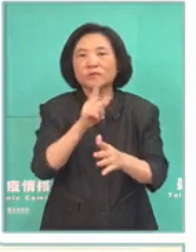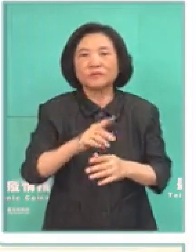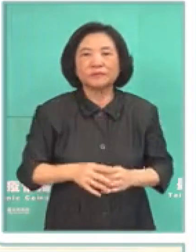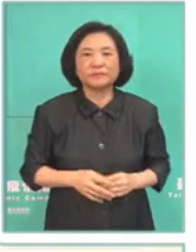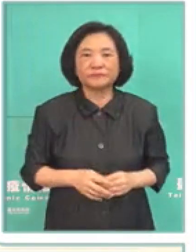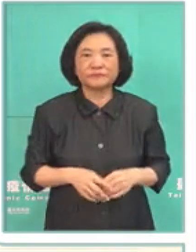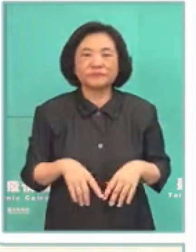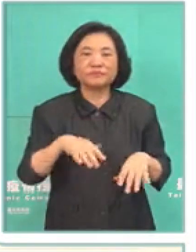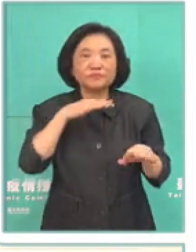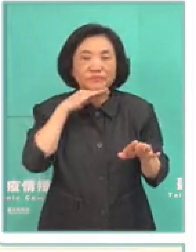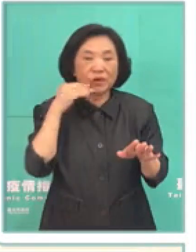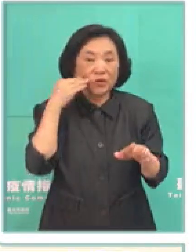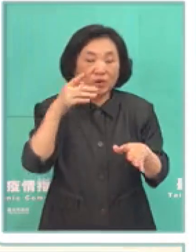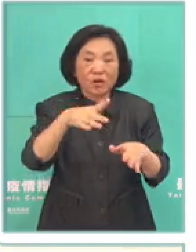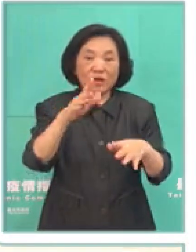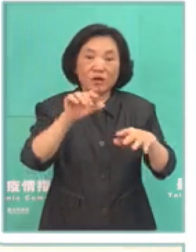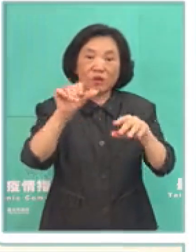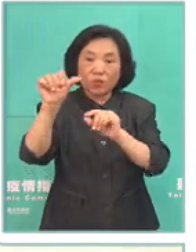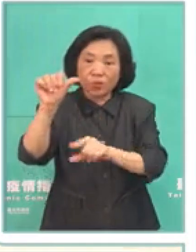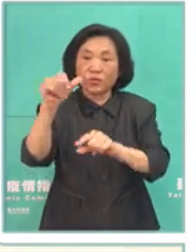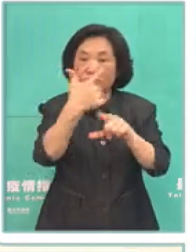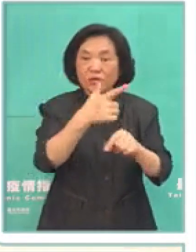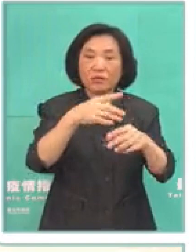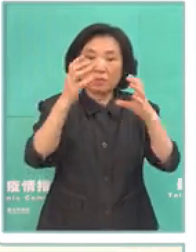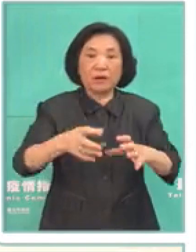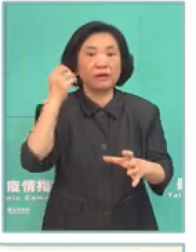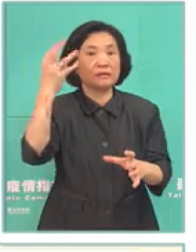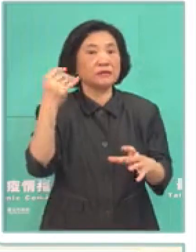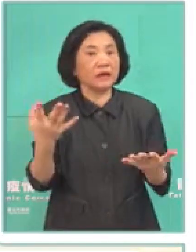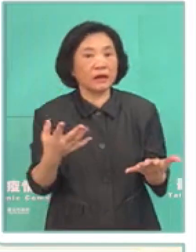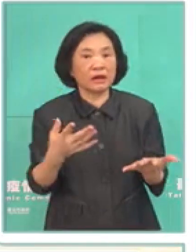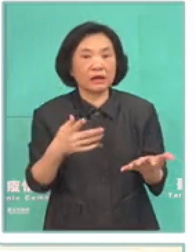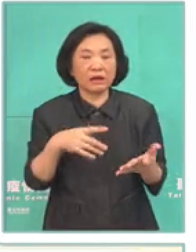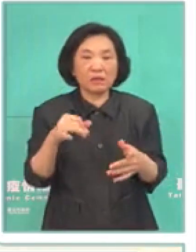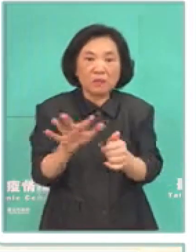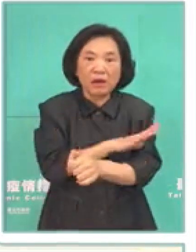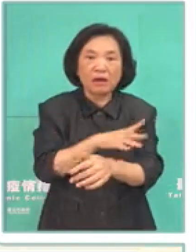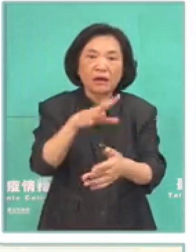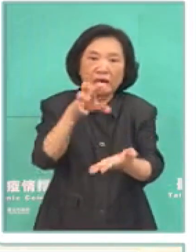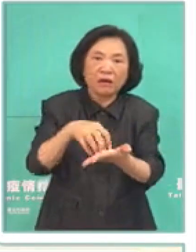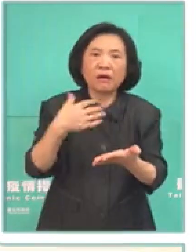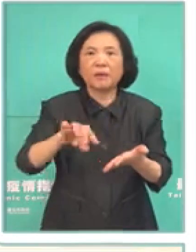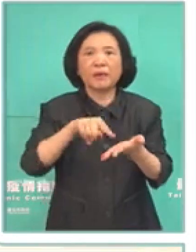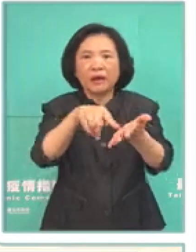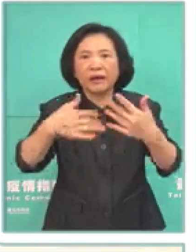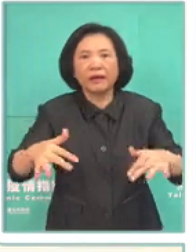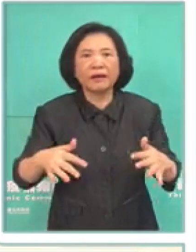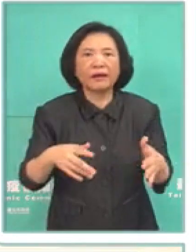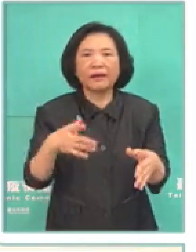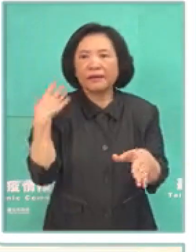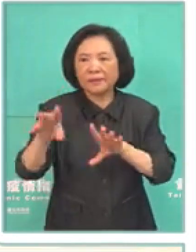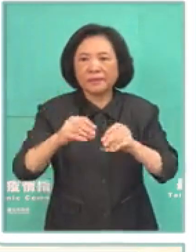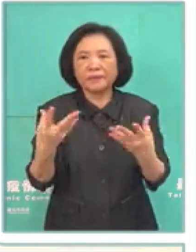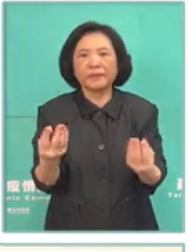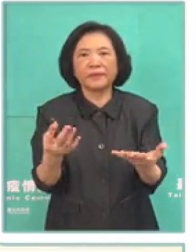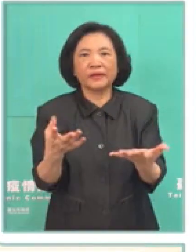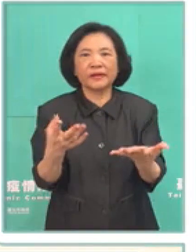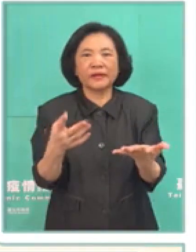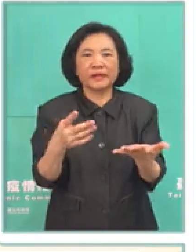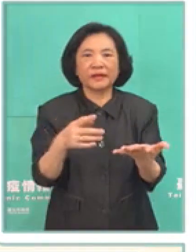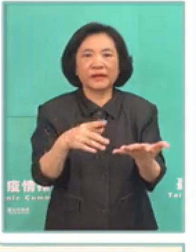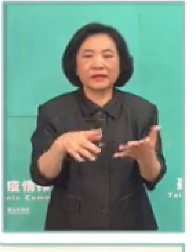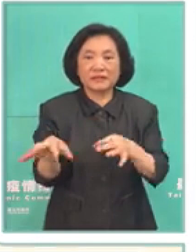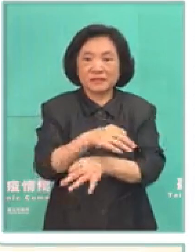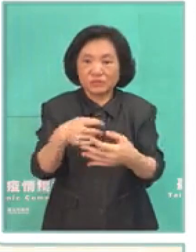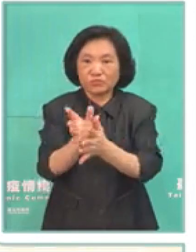说，那、啊、如果他是5月6日才新开的店，他根本没有什么税基啊，没有以前的资料哦，也没有包括在